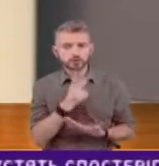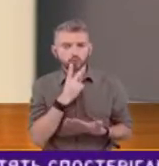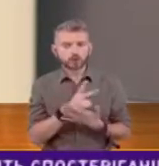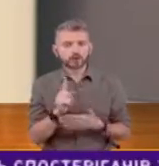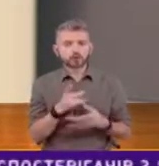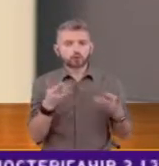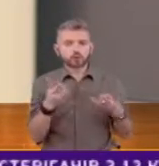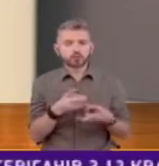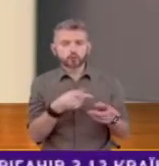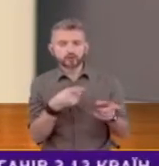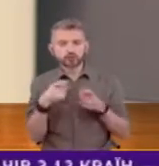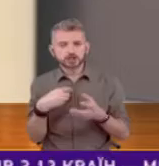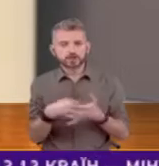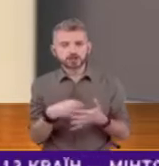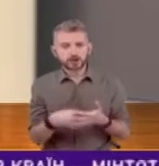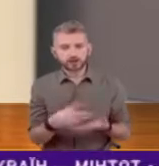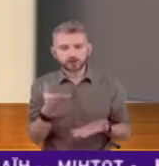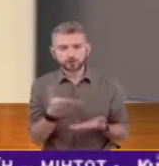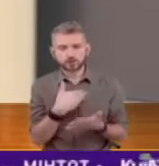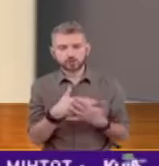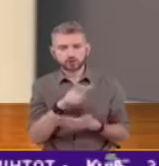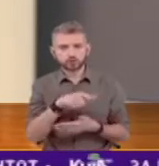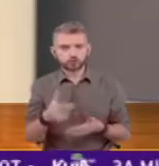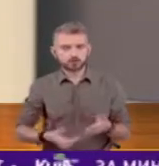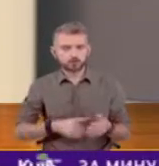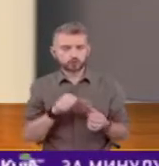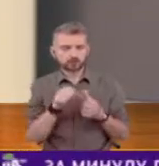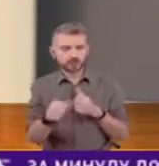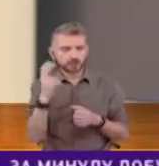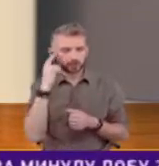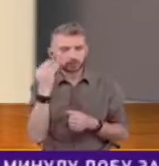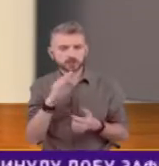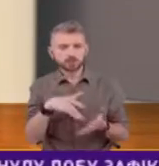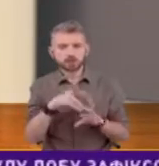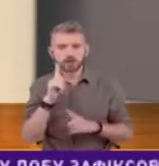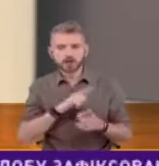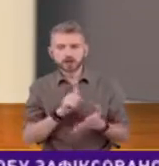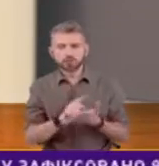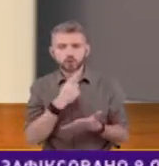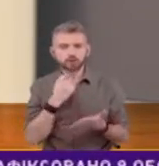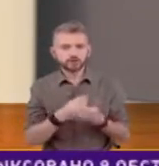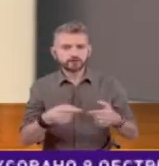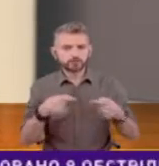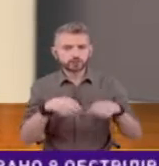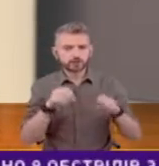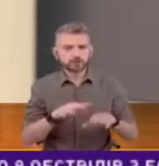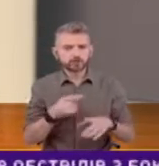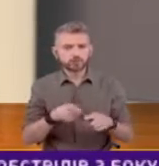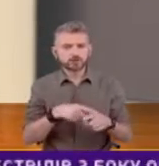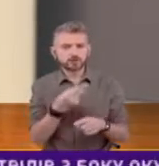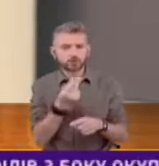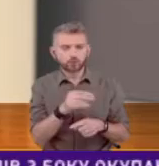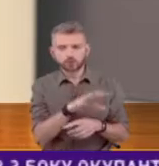показати, що потрібно залучати фінанси, якщо, наприклад, люди проживають за Києвом, то їхня міська рада має ухвалити відповідне рішення, щоб ці